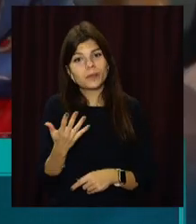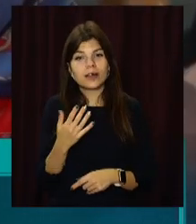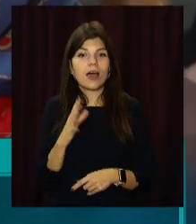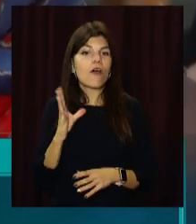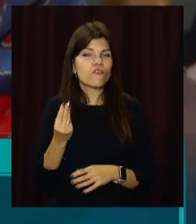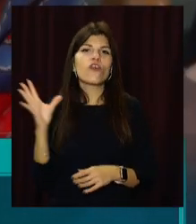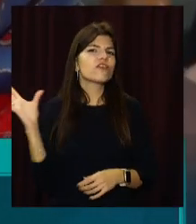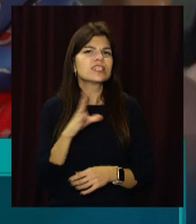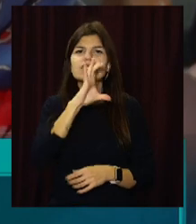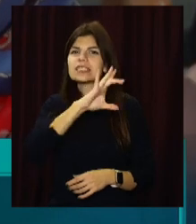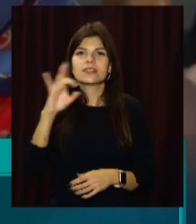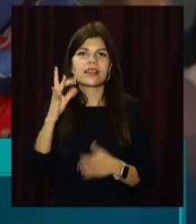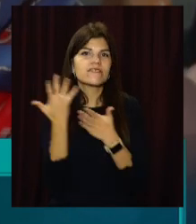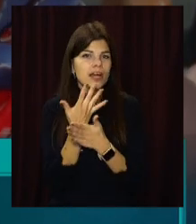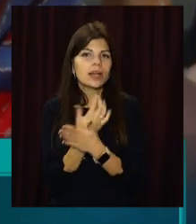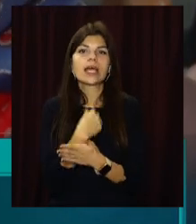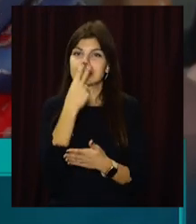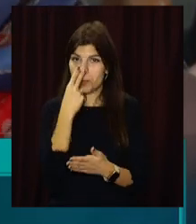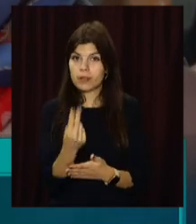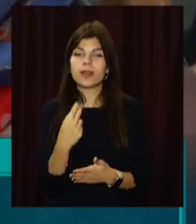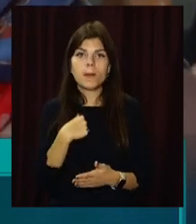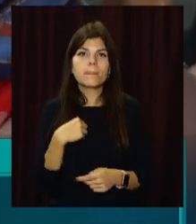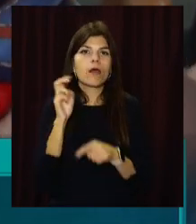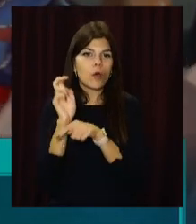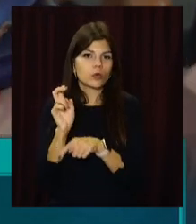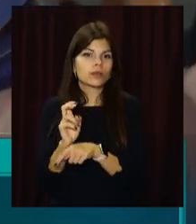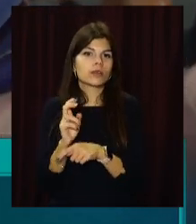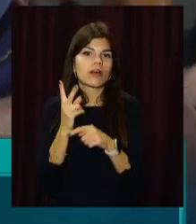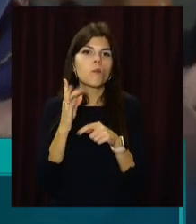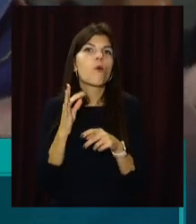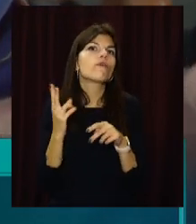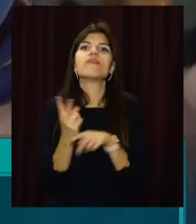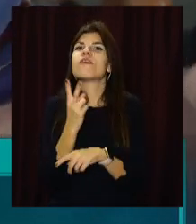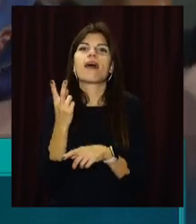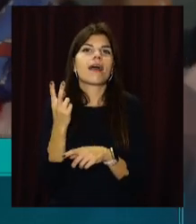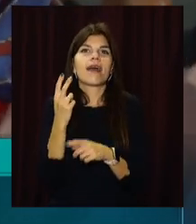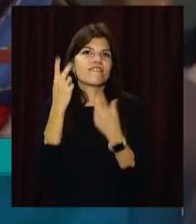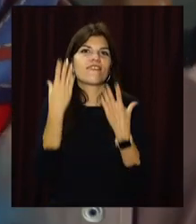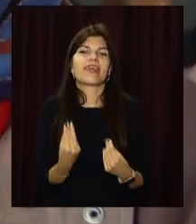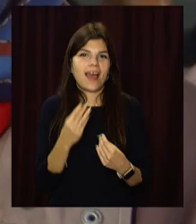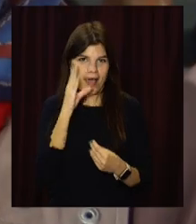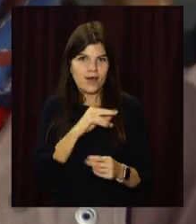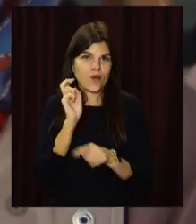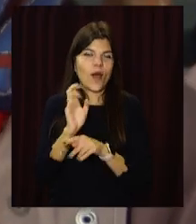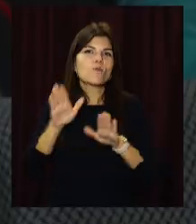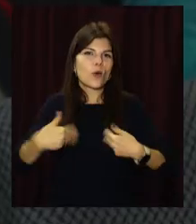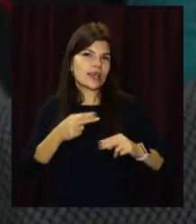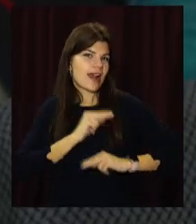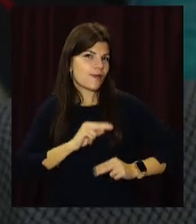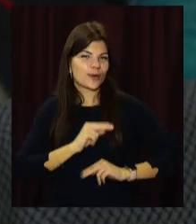всі совєтські фільми я смотрела, ми ходили по два рази на день в кіно після